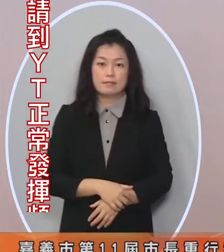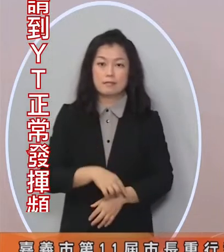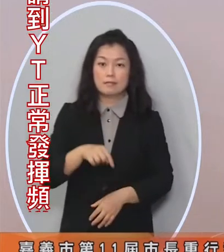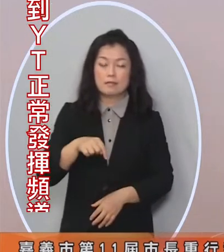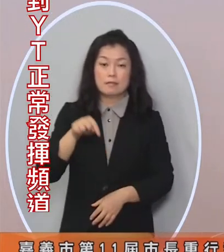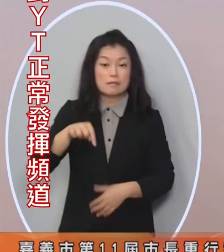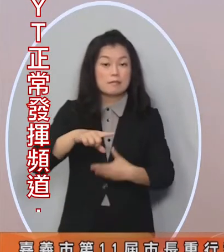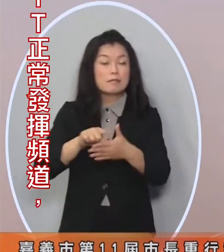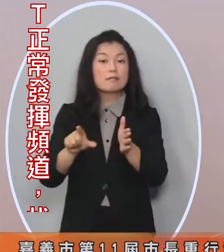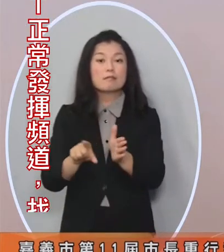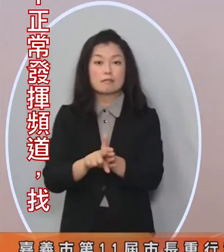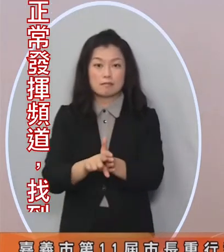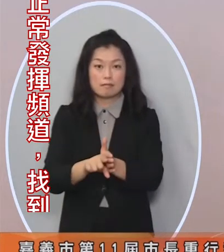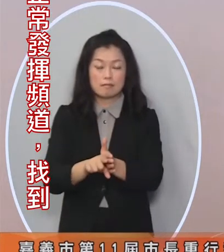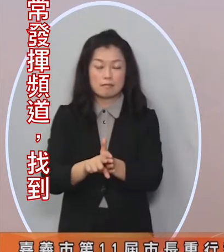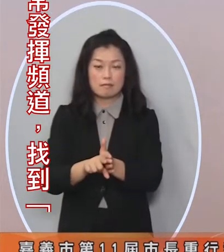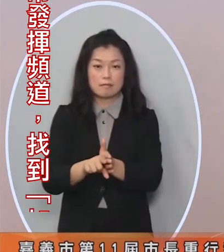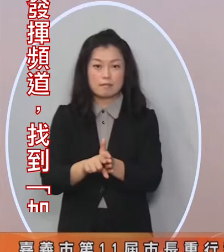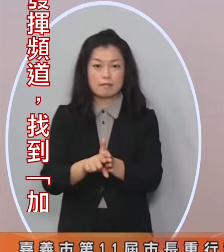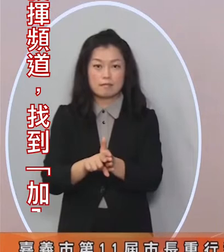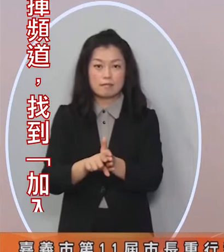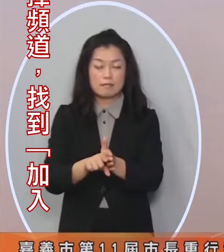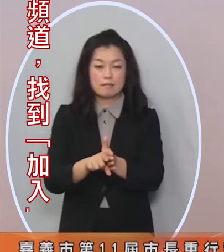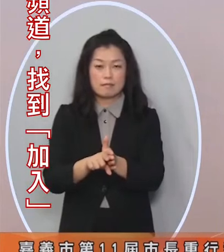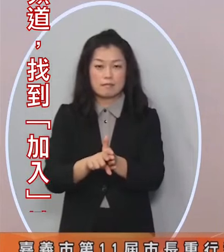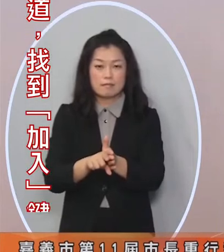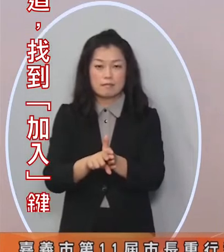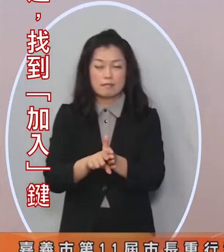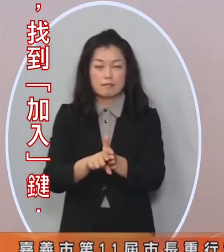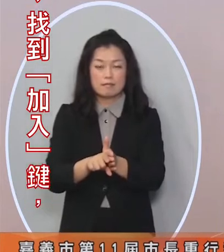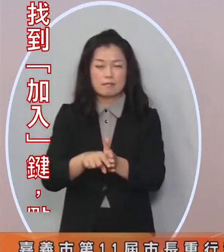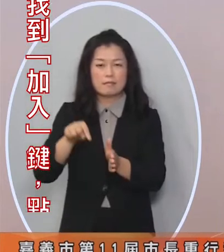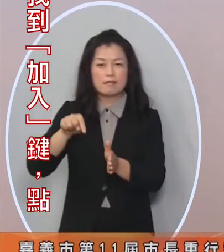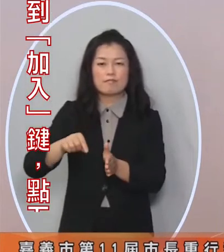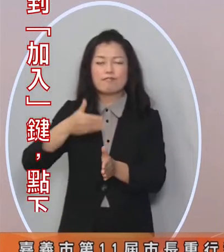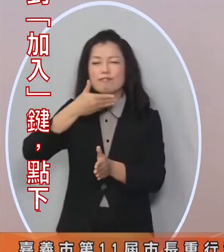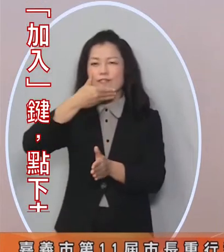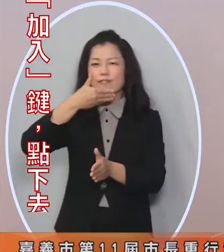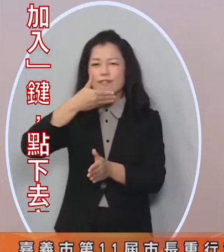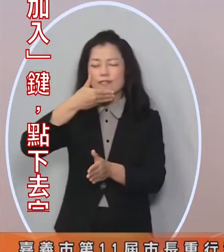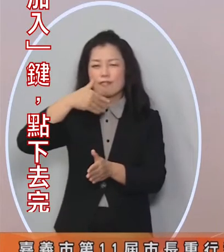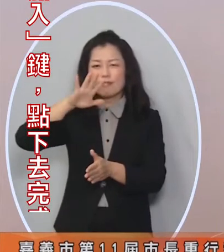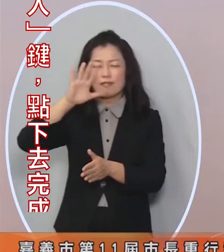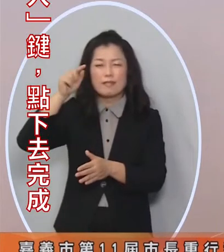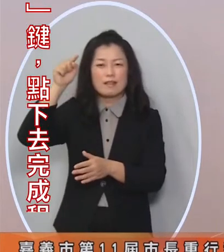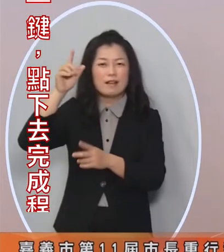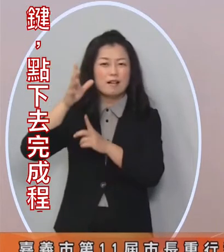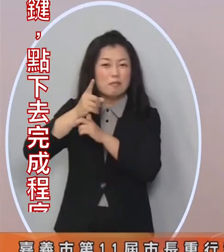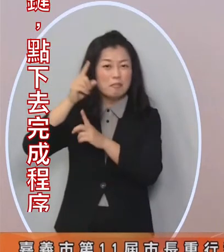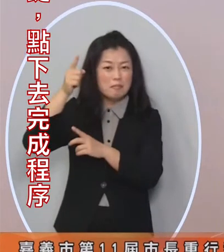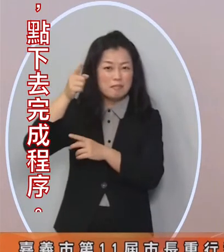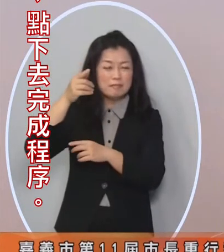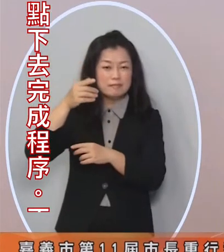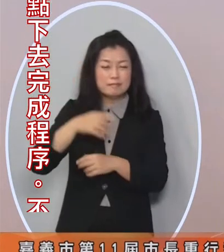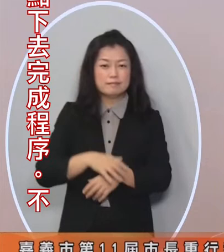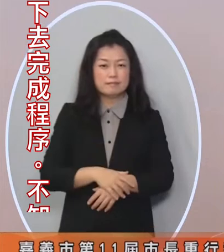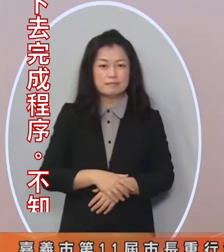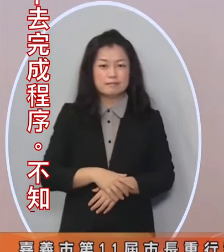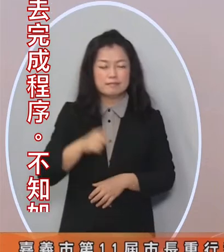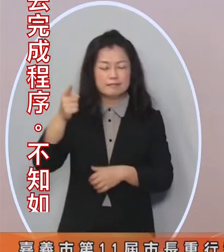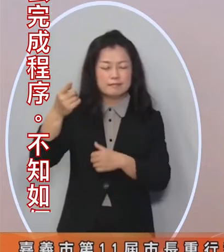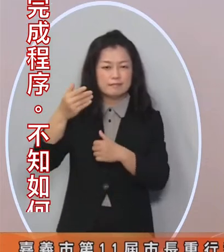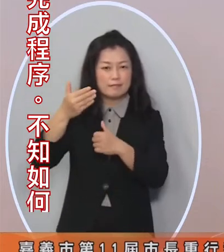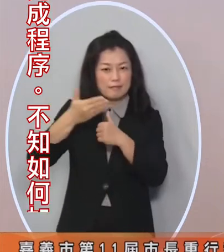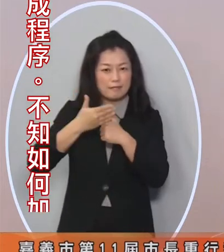天爷也是我们平时能讲好天爱接牛啊，就是我们要在好天爱